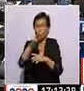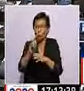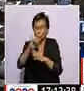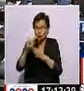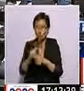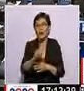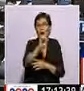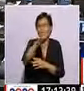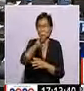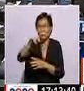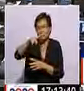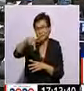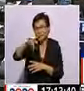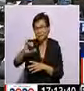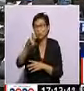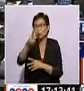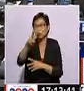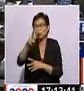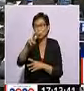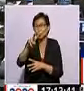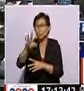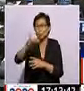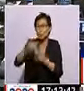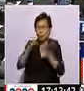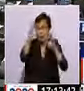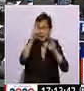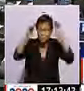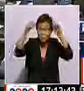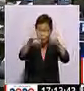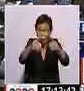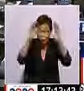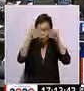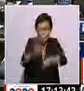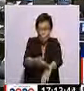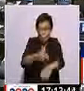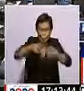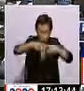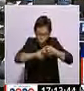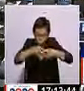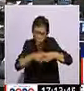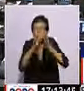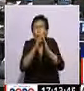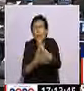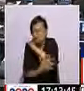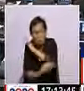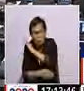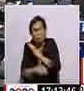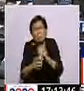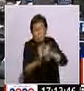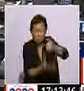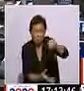juta ringgit. Kerajaan juga akan memberi tempuan kepada pembaik pulih sekolah dive dengan peruntukan